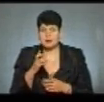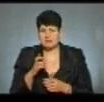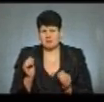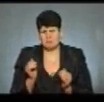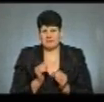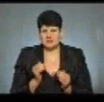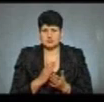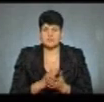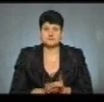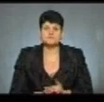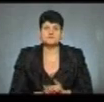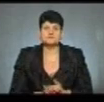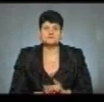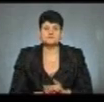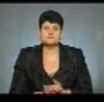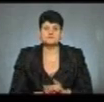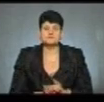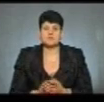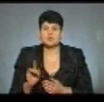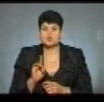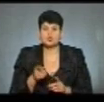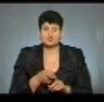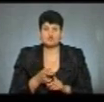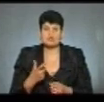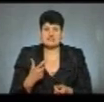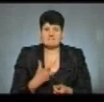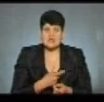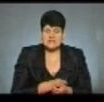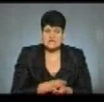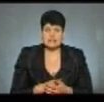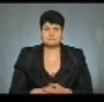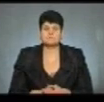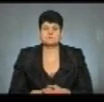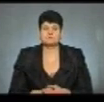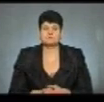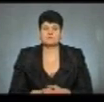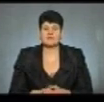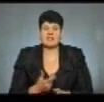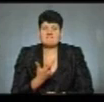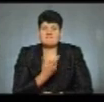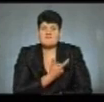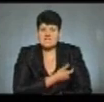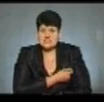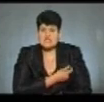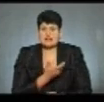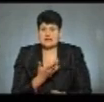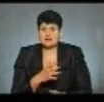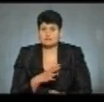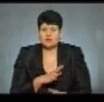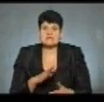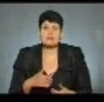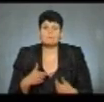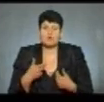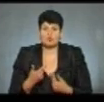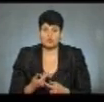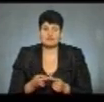кількості циркулює. Що стосується вакцин, звичайно, вакцини, які були запропоновані